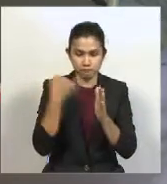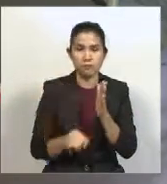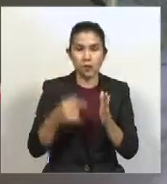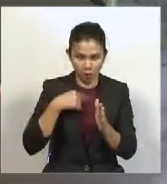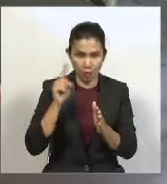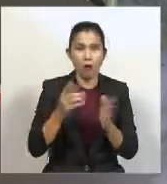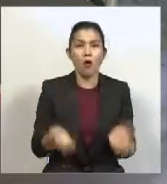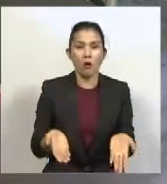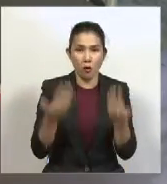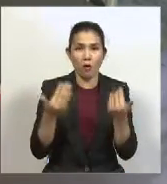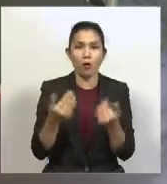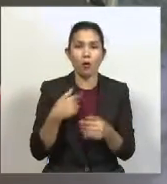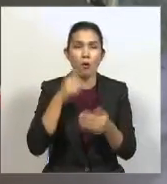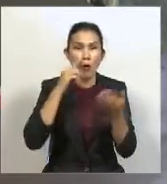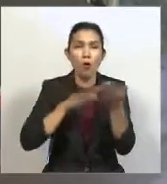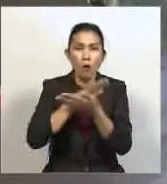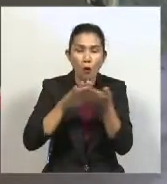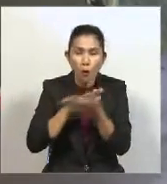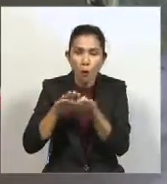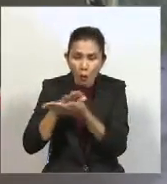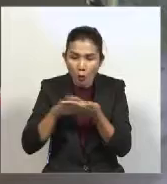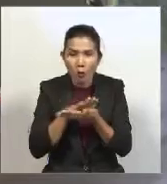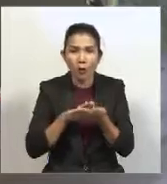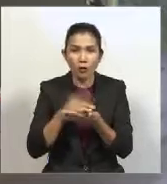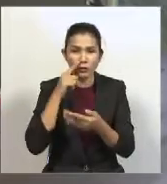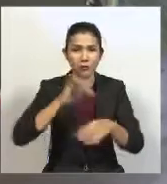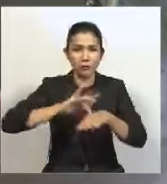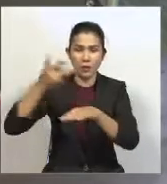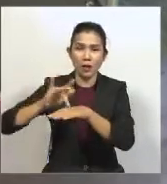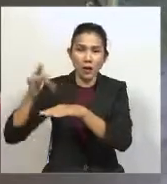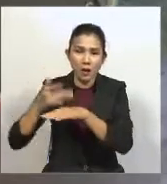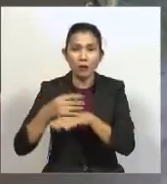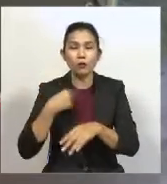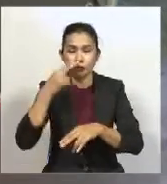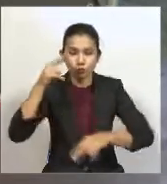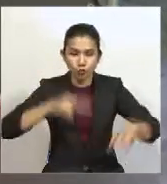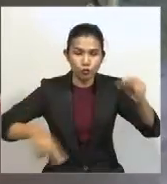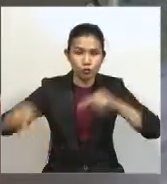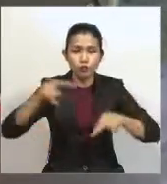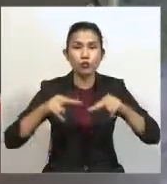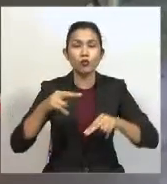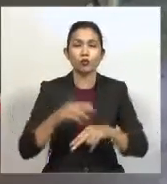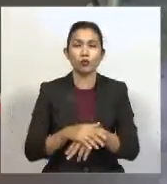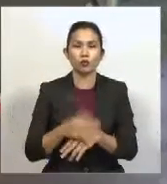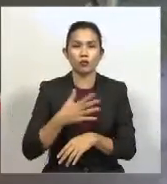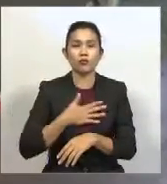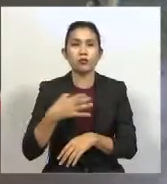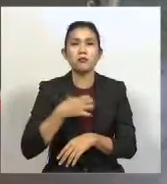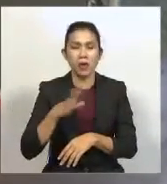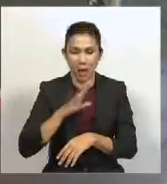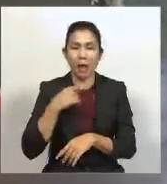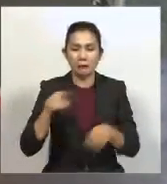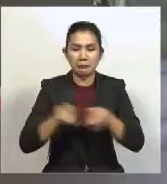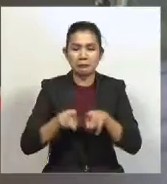องก็ต้องรื้อคือต้องขอโทษคนที่ว่ารักธรรมชาติคนที่ว่าดูแลธรรมชาติเราก็ไม่อยากจะให้เป็นอย่